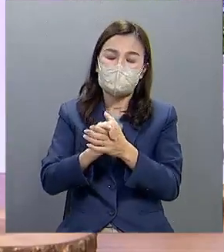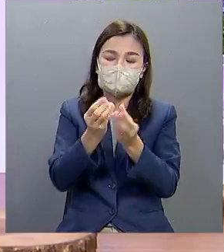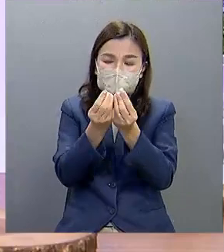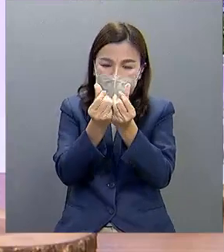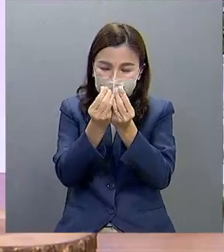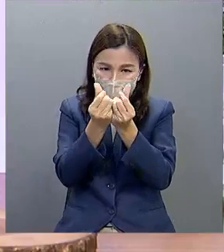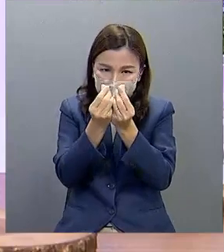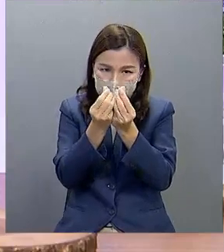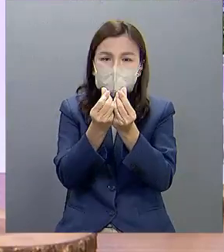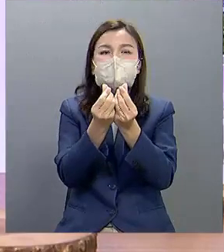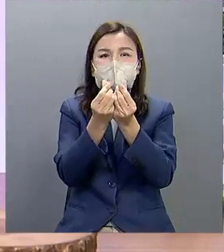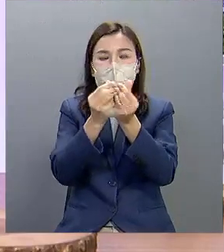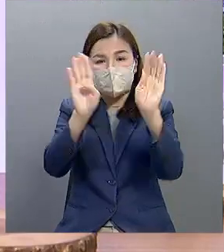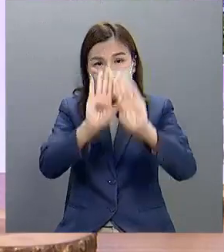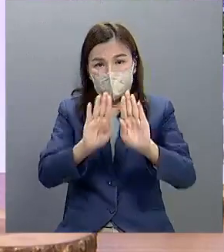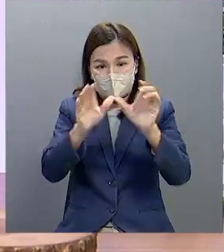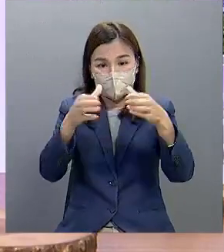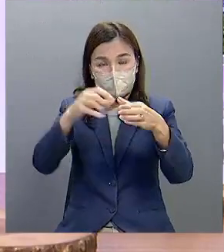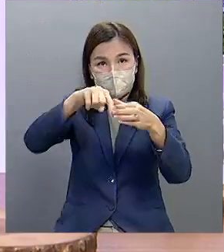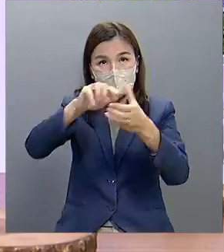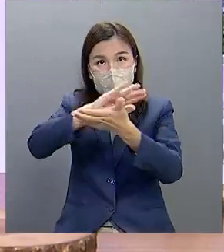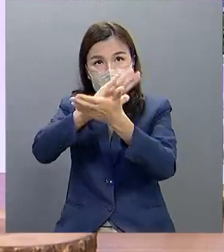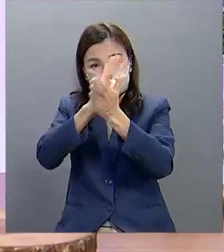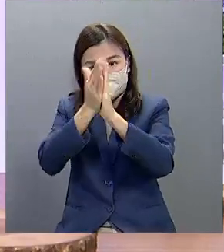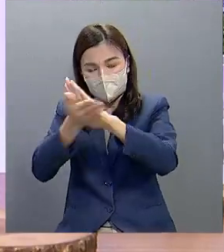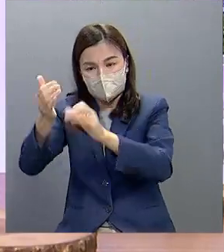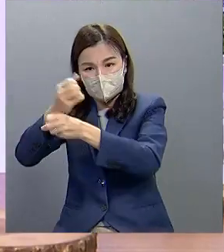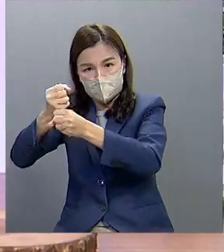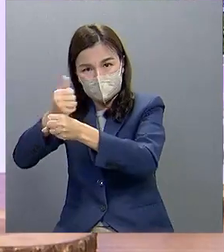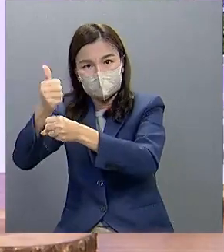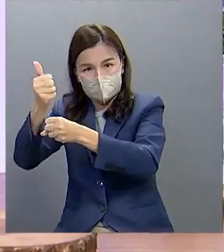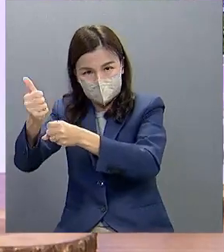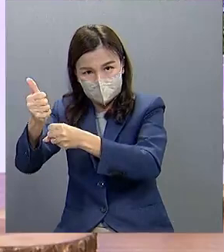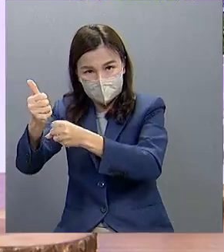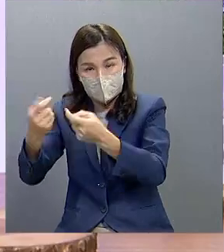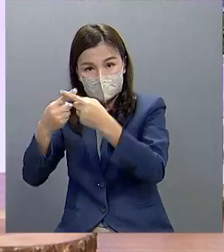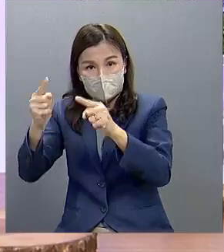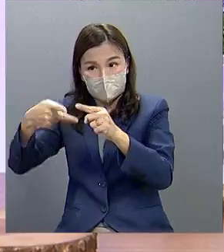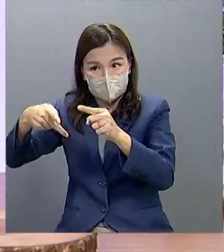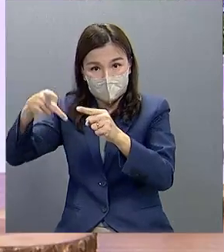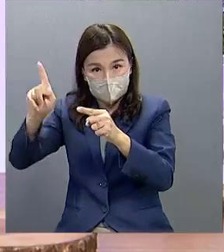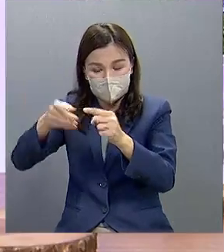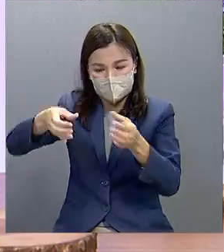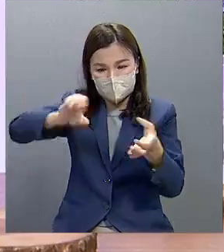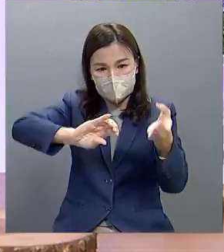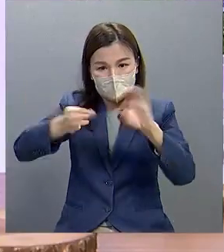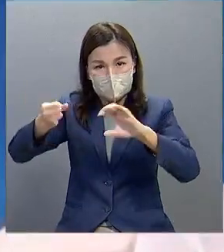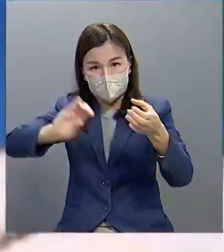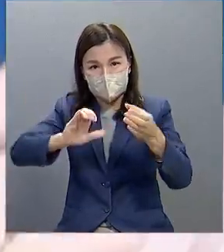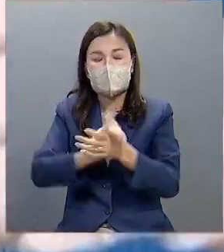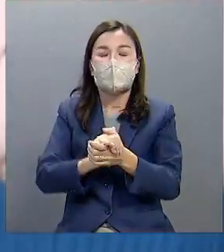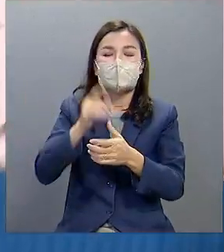ค่ะในกลุ่มตระกูลนี้สามารถที่จะกลายเป็นน้ำนมได้ดีกว่าแต่ว่าประโยชน์ในการบำรุงผิวยังไงน้ำมันธรรมชาติก็ดีกว่าแน่นอนนะค